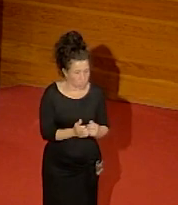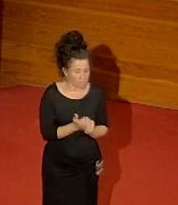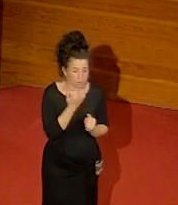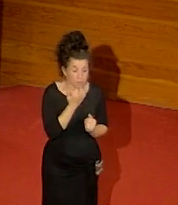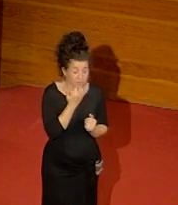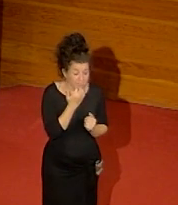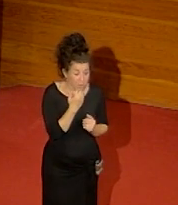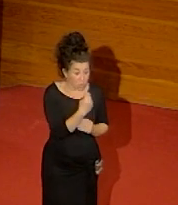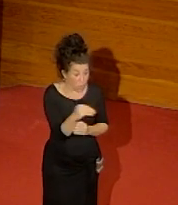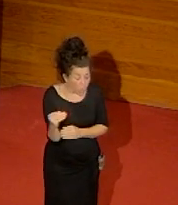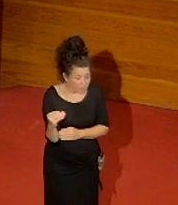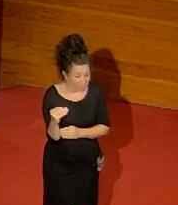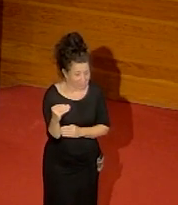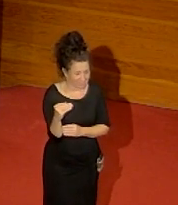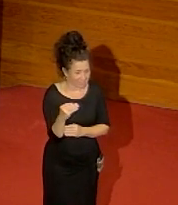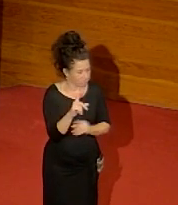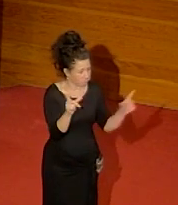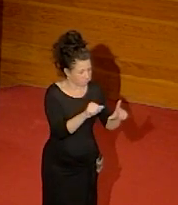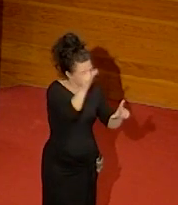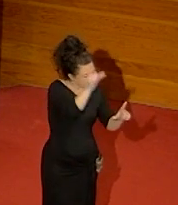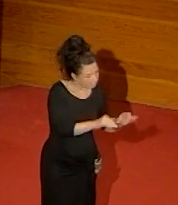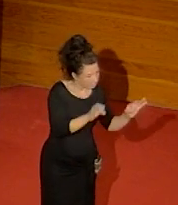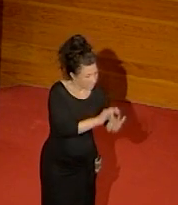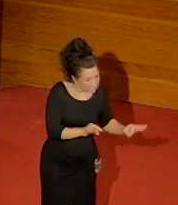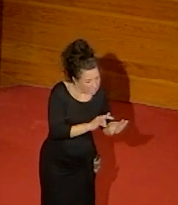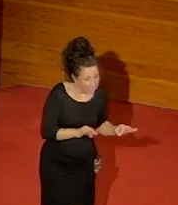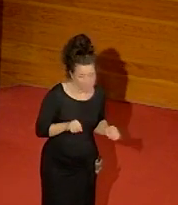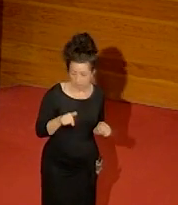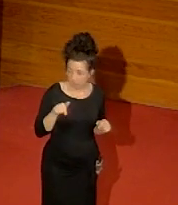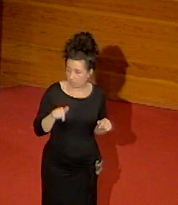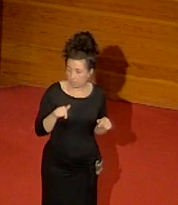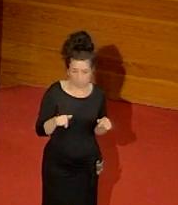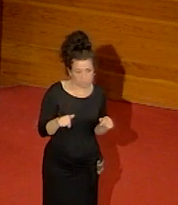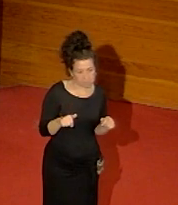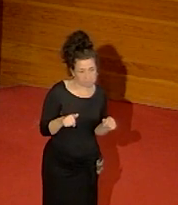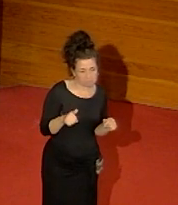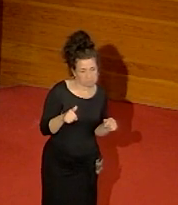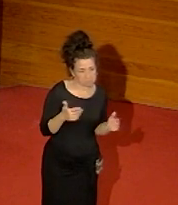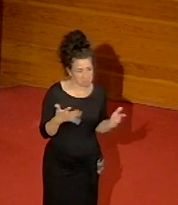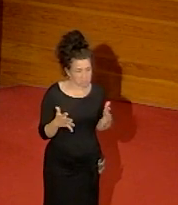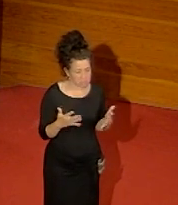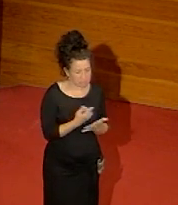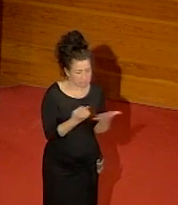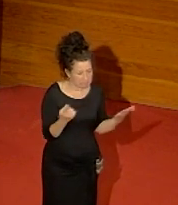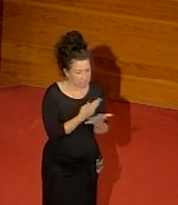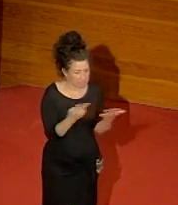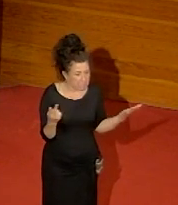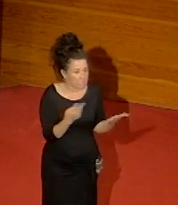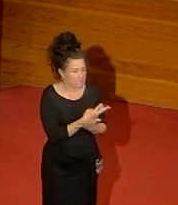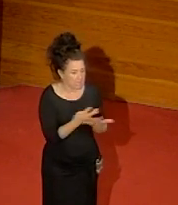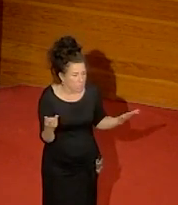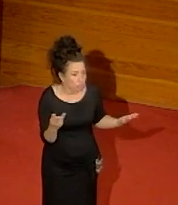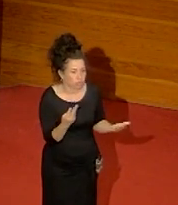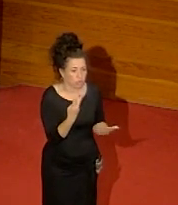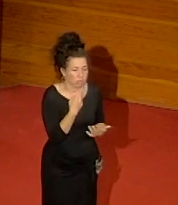berriek, gazteek, telebista ez dute ikusten, hau guztia, seguraski, ba, 16, 17, 18, 20 urteko gazte batek galdu